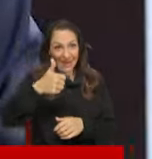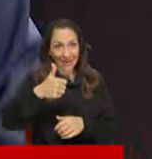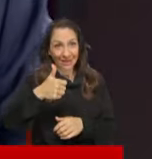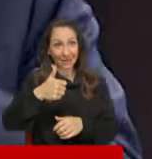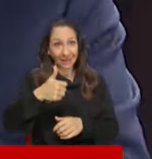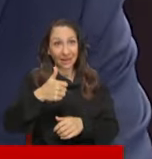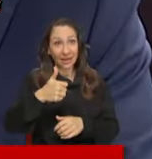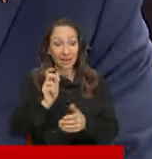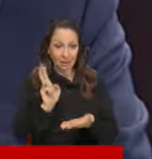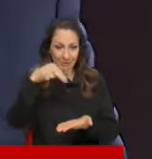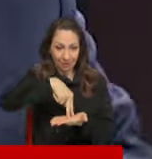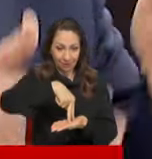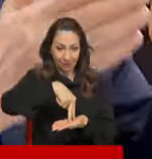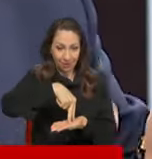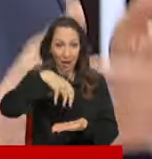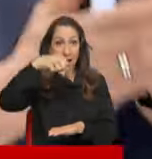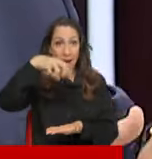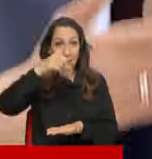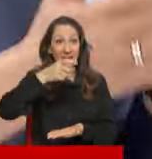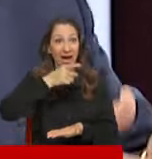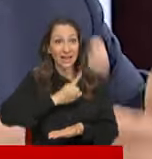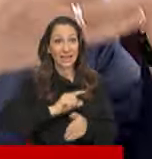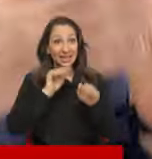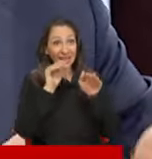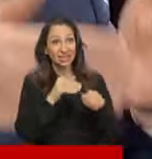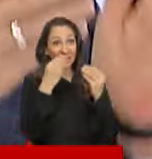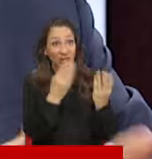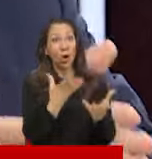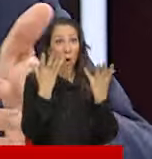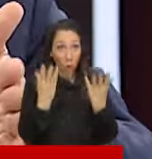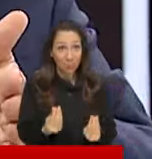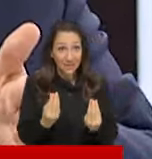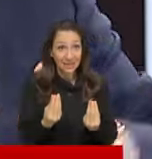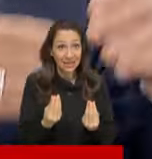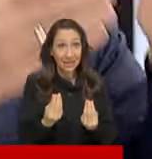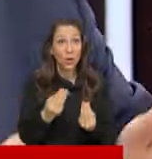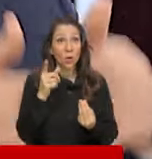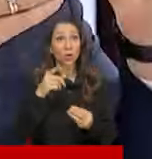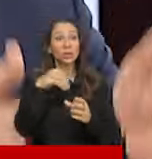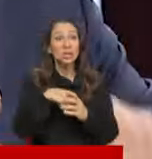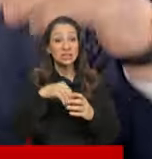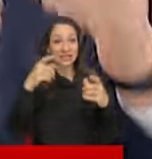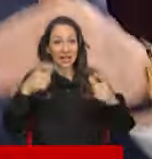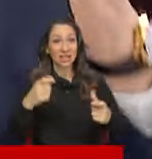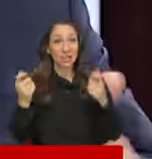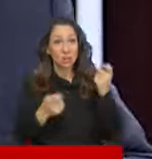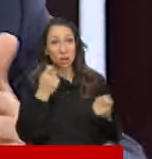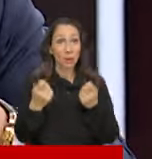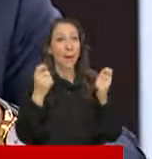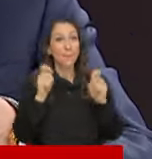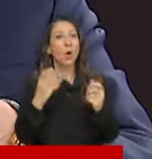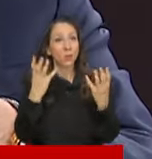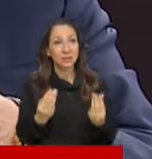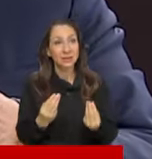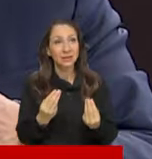bakanının çıkıp AK Parti adayına destek veriyor olması Onun için sahada çalışma yapıyor